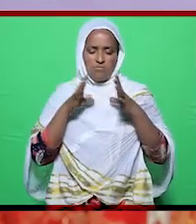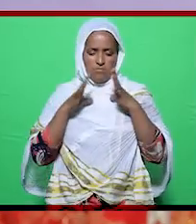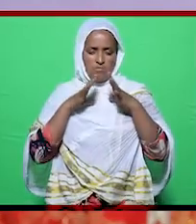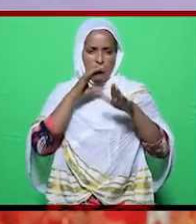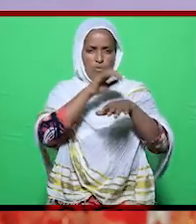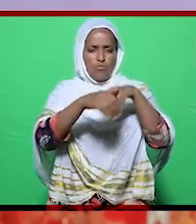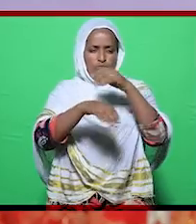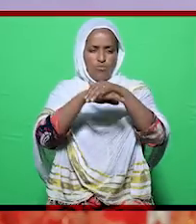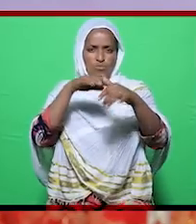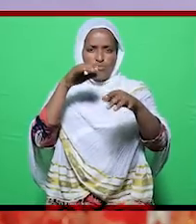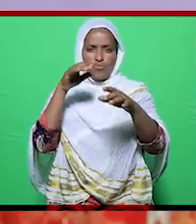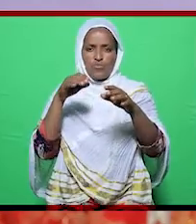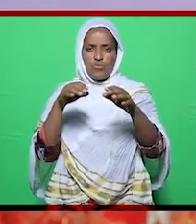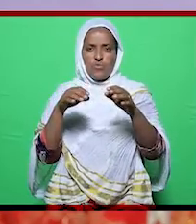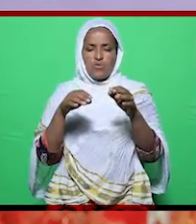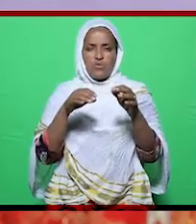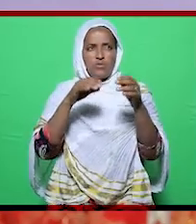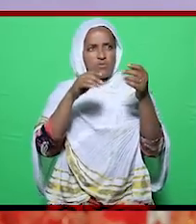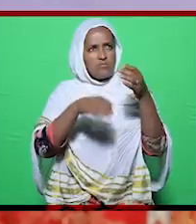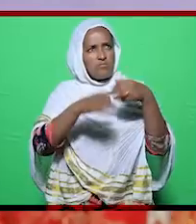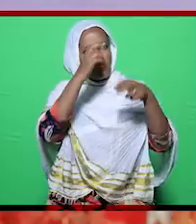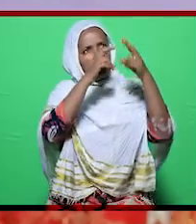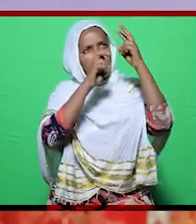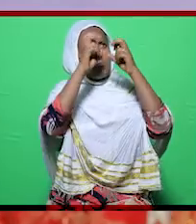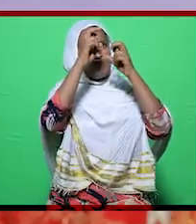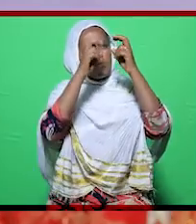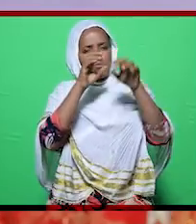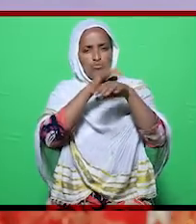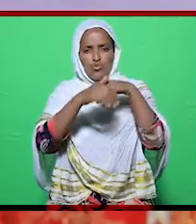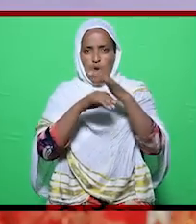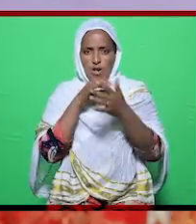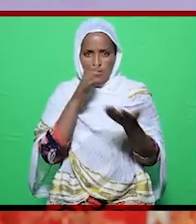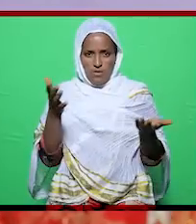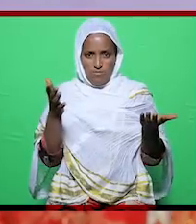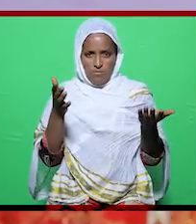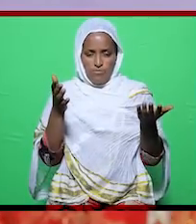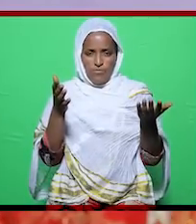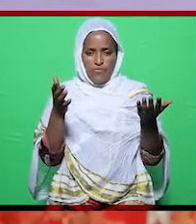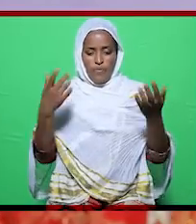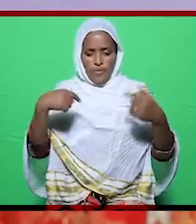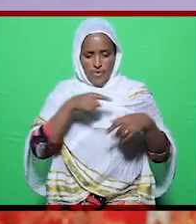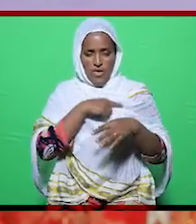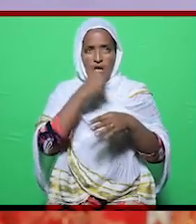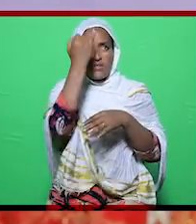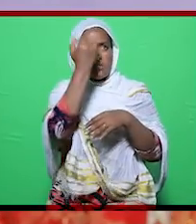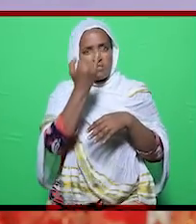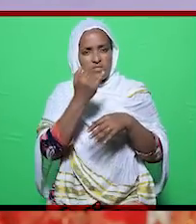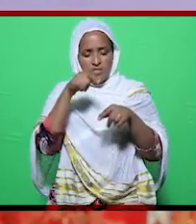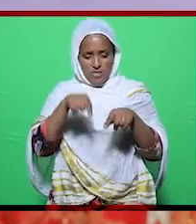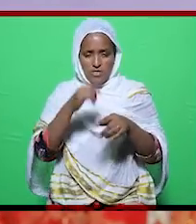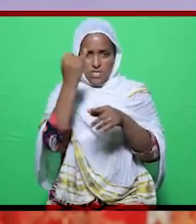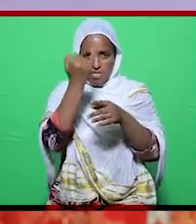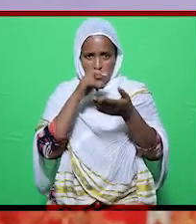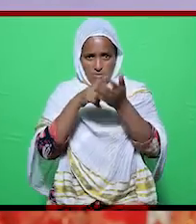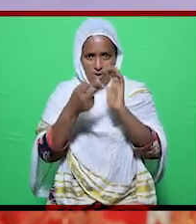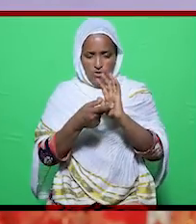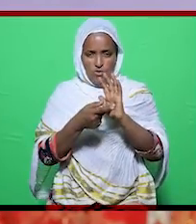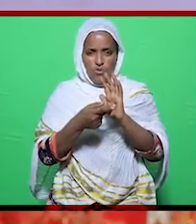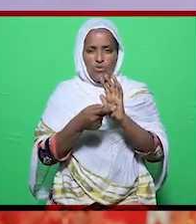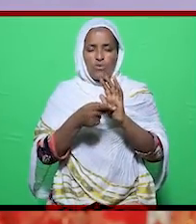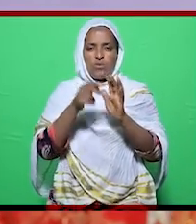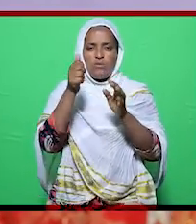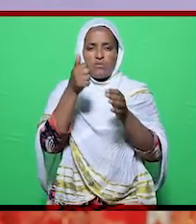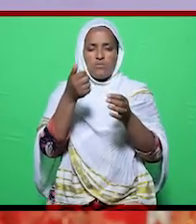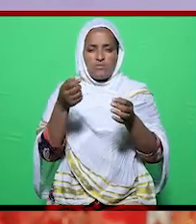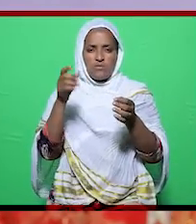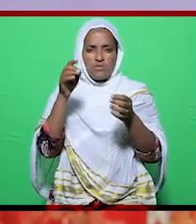ያየሁበት ስራ ነው ለምን ብንል እንደውጮቹ የተደላደለ ስራ እንትን ስካፎልዲንጉ ከበሌቶ ሁሉ ነገር